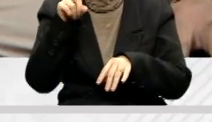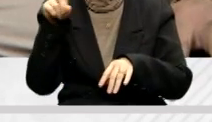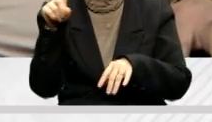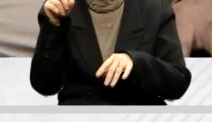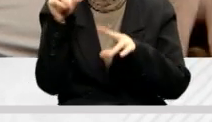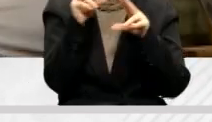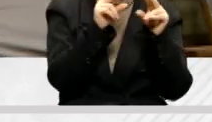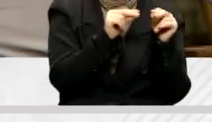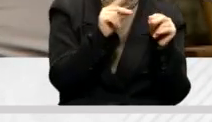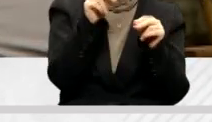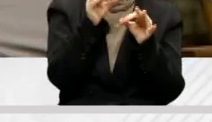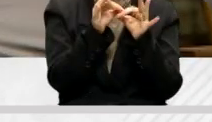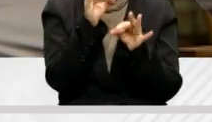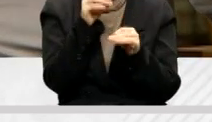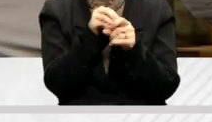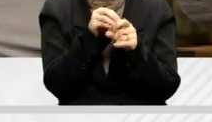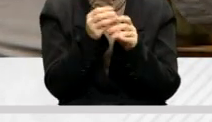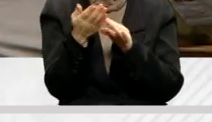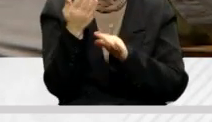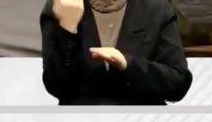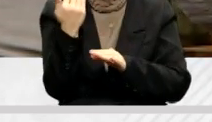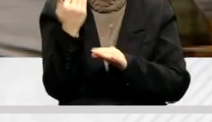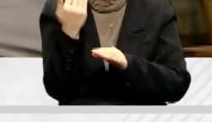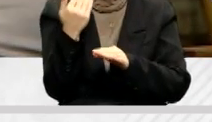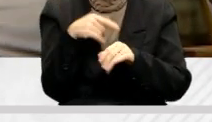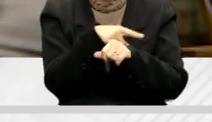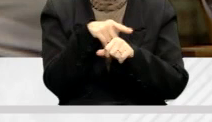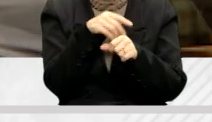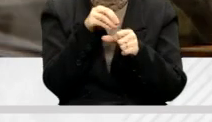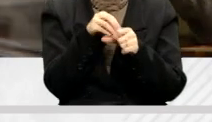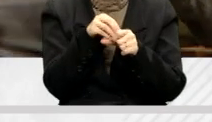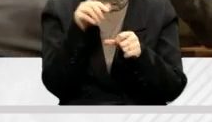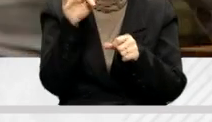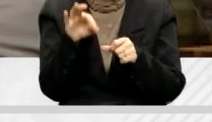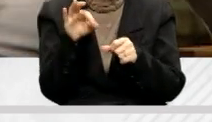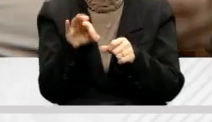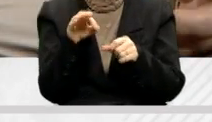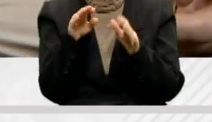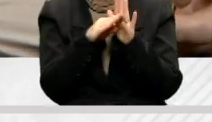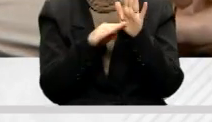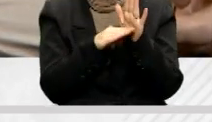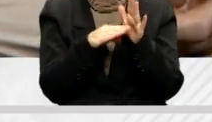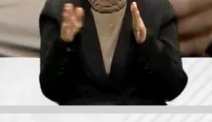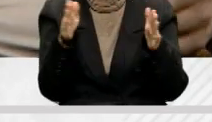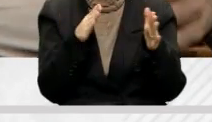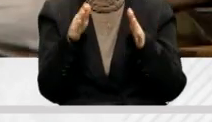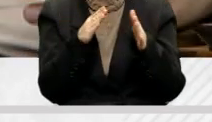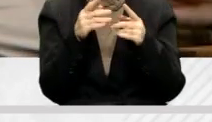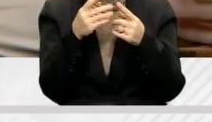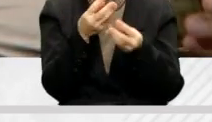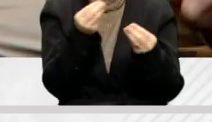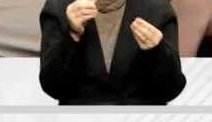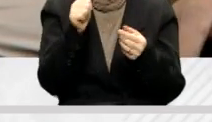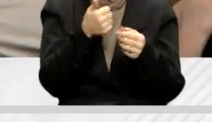fazla hayatında bir önceki dönem yaşantıyla şu dönem yaşantı arasında çok ciddi bir değişim olmamıştır. Ama siz